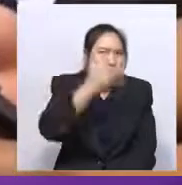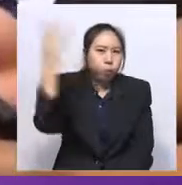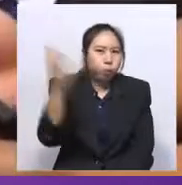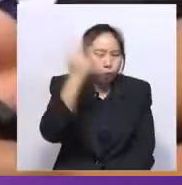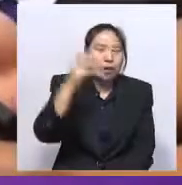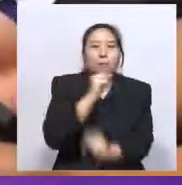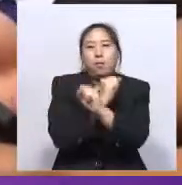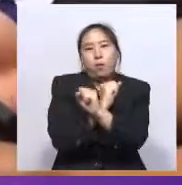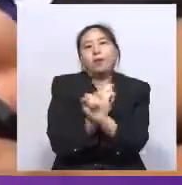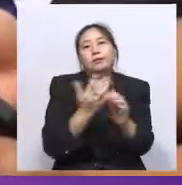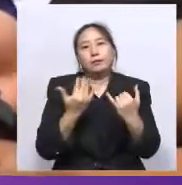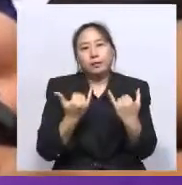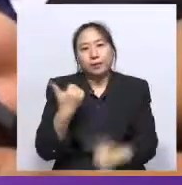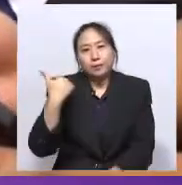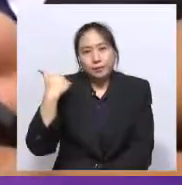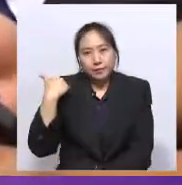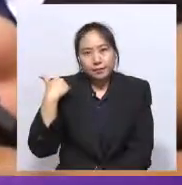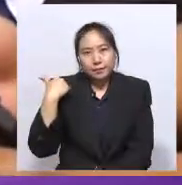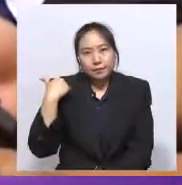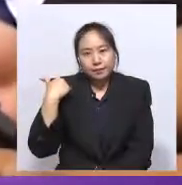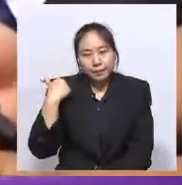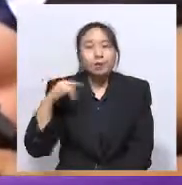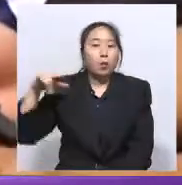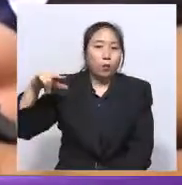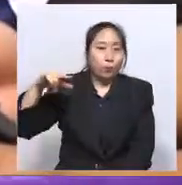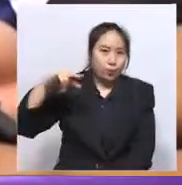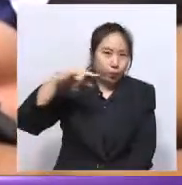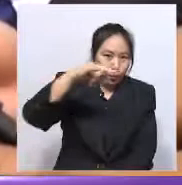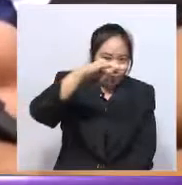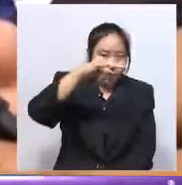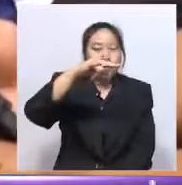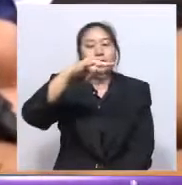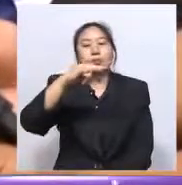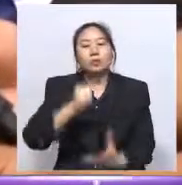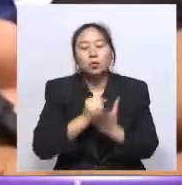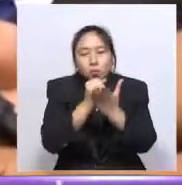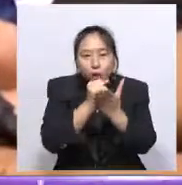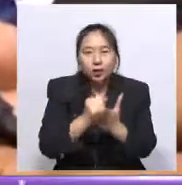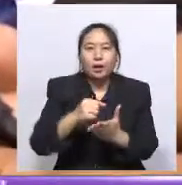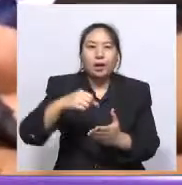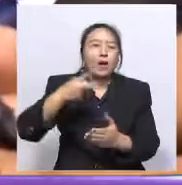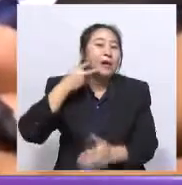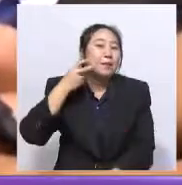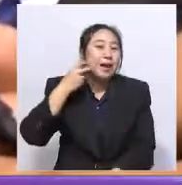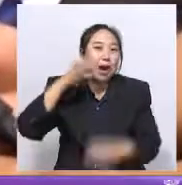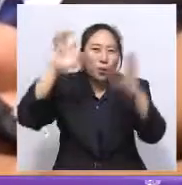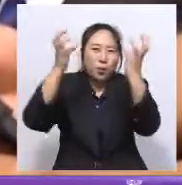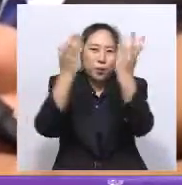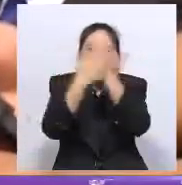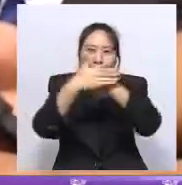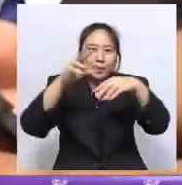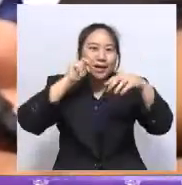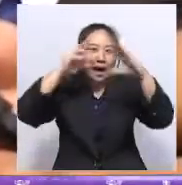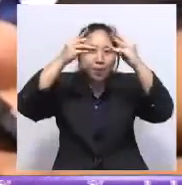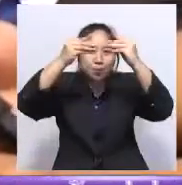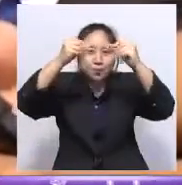ขึ้นก็จะมีการใช้อากาศยานทำเพื่อยับยั้งให้ลูกเห็บมันตกเพื่อให้ลูกเห็บสลายตัวเป็นน้ำไปหมดนะครับประมาณ